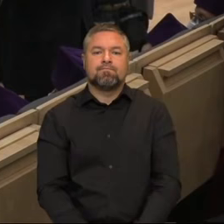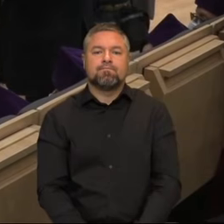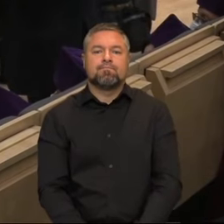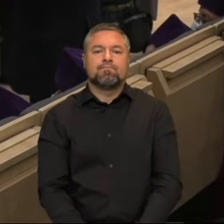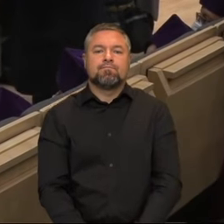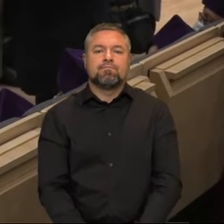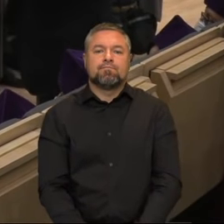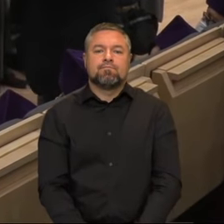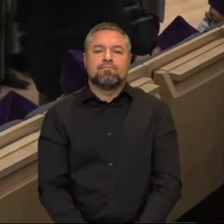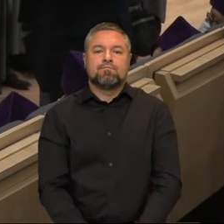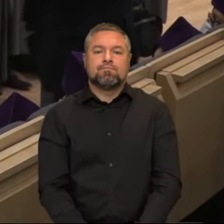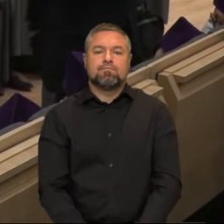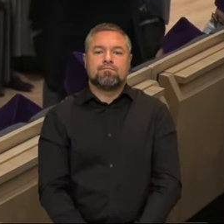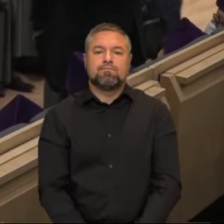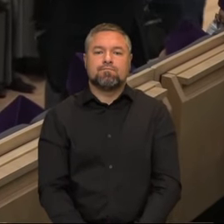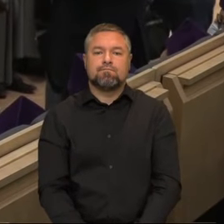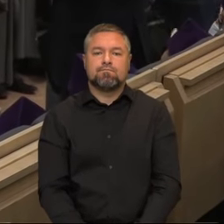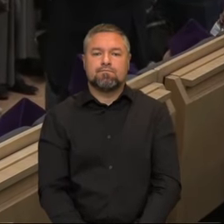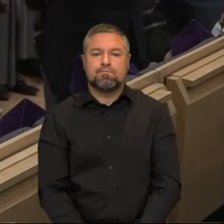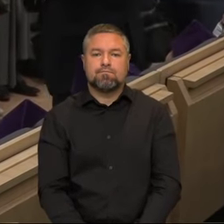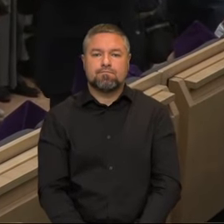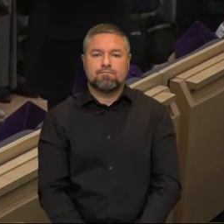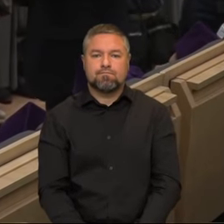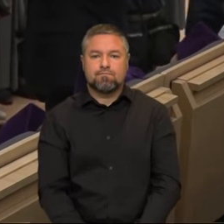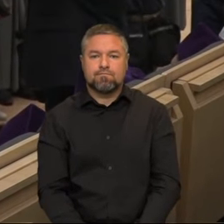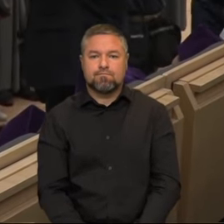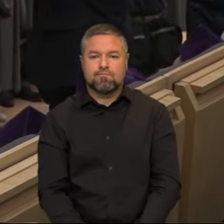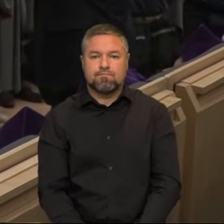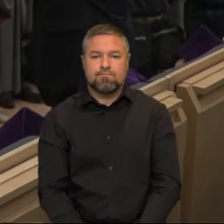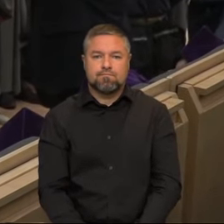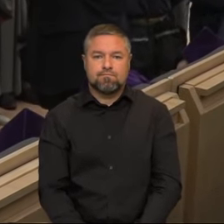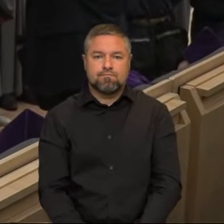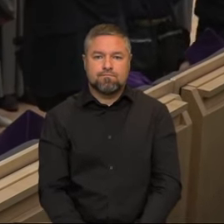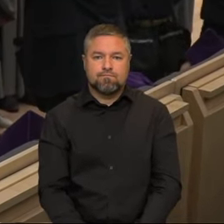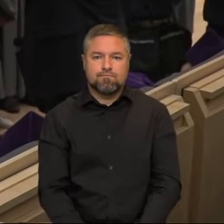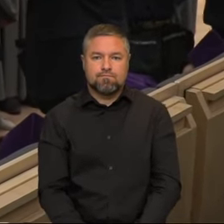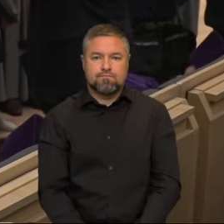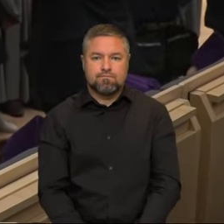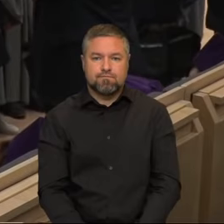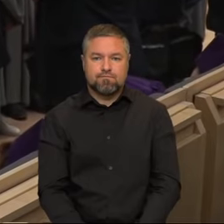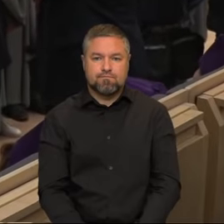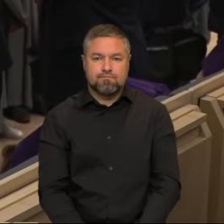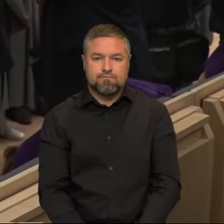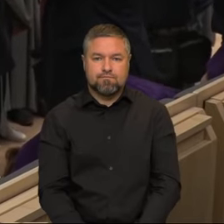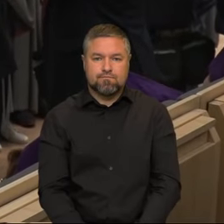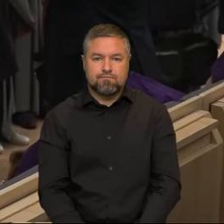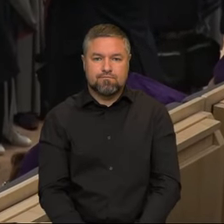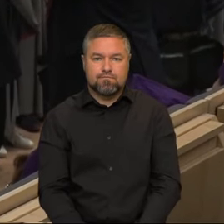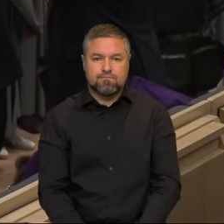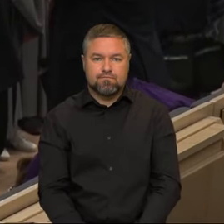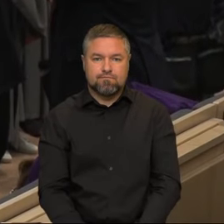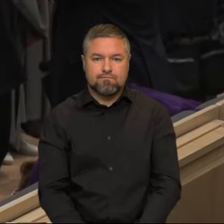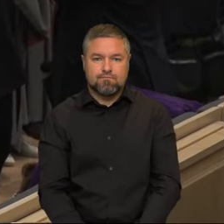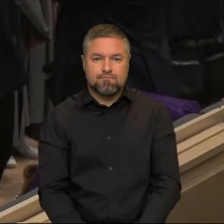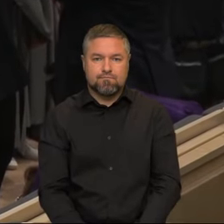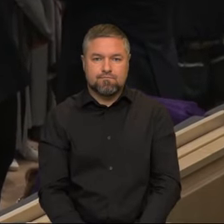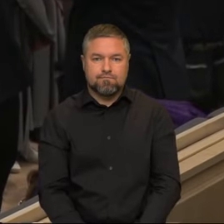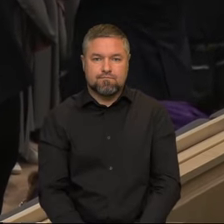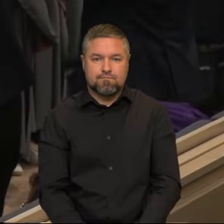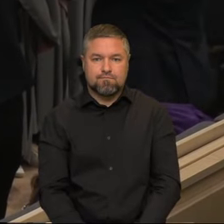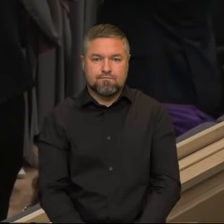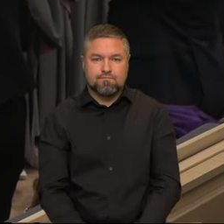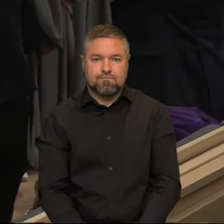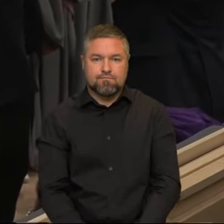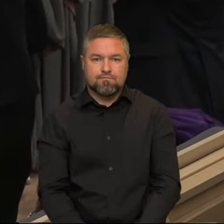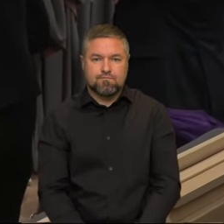że został pan studentem Politechniki Łódzkiej. Pan Aleksander Golus. Gratuluję panu, dziękuję, że jest pan studentem Politechniki Łódzkiej.